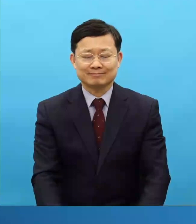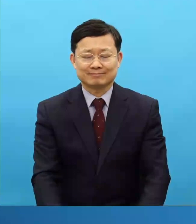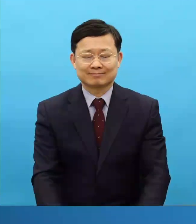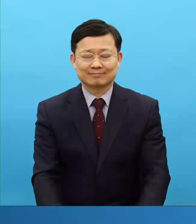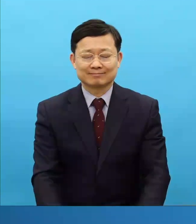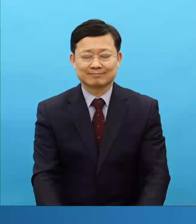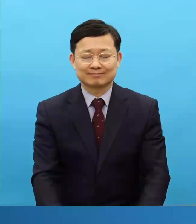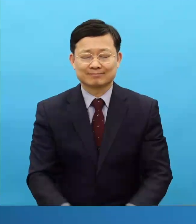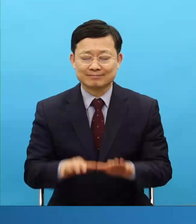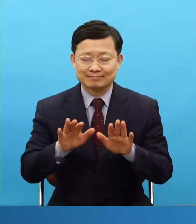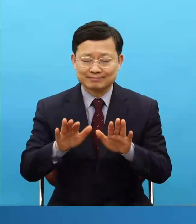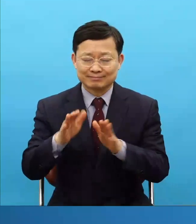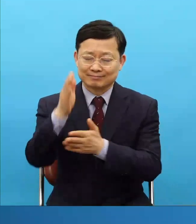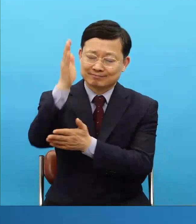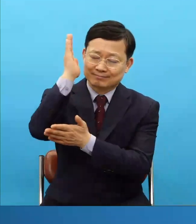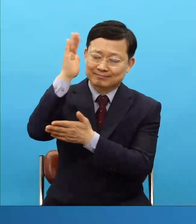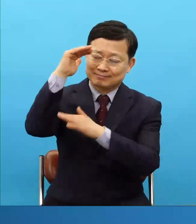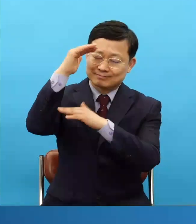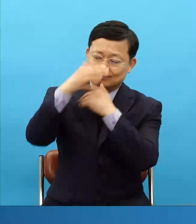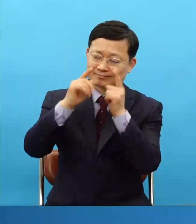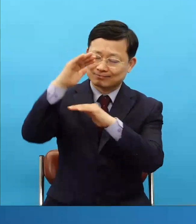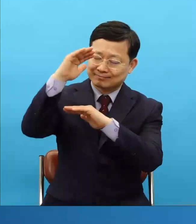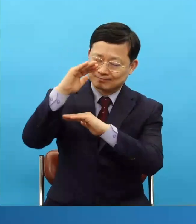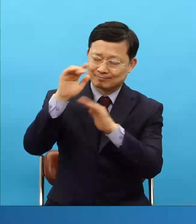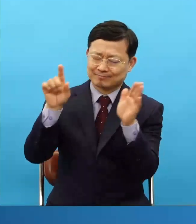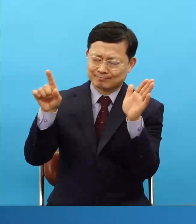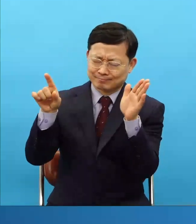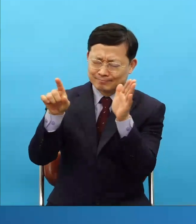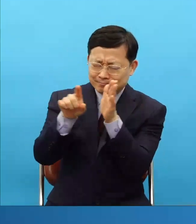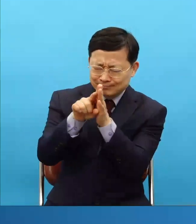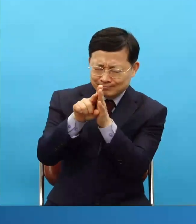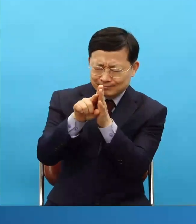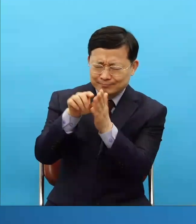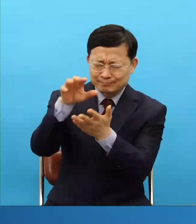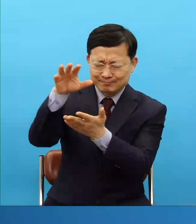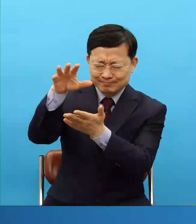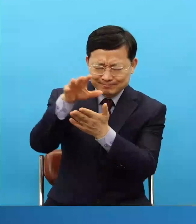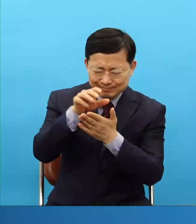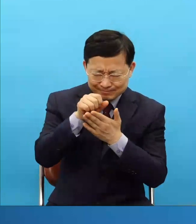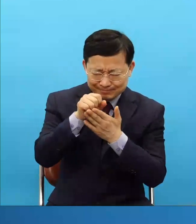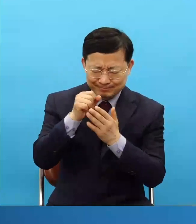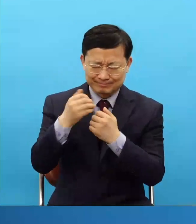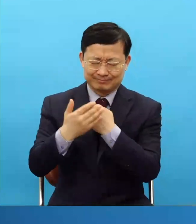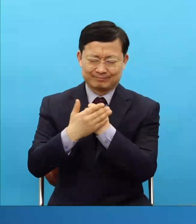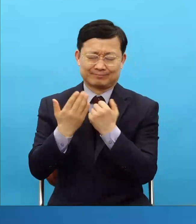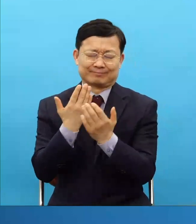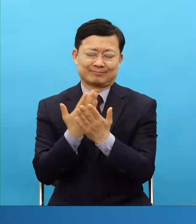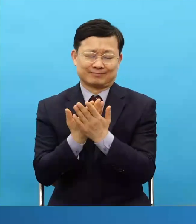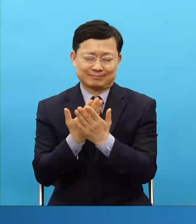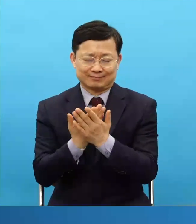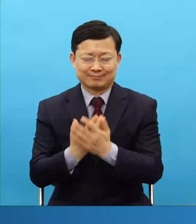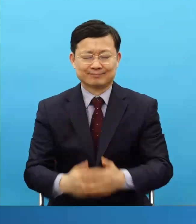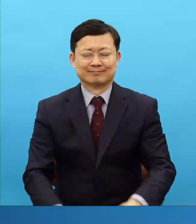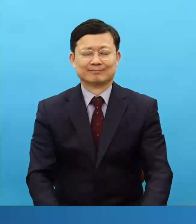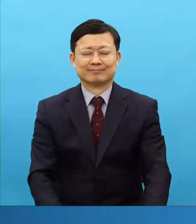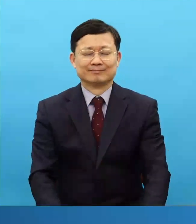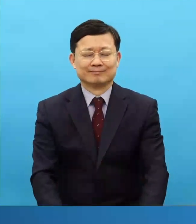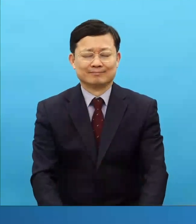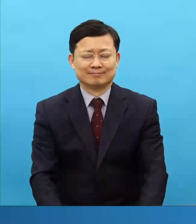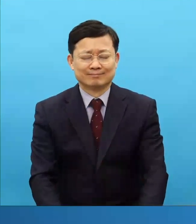us. 오늘 주시는 말씀도 믿음으로 듣게 해주세요. Let us also by faith listen to the word